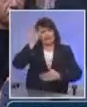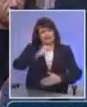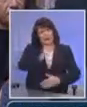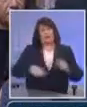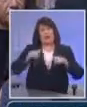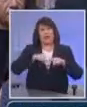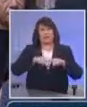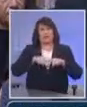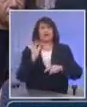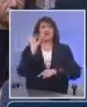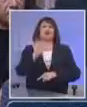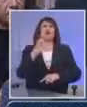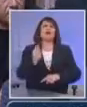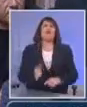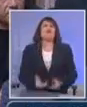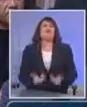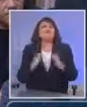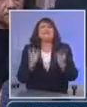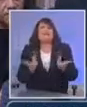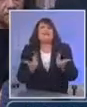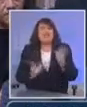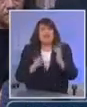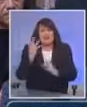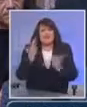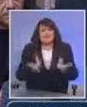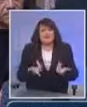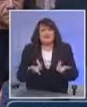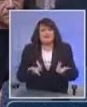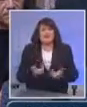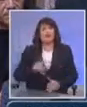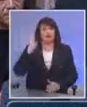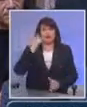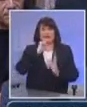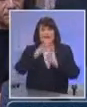Ελλήνων. Ποια ανάπτυξη? Και είναι δεδομένο ότι όταν γράφτηκε